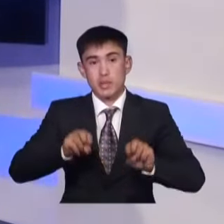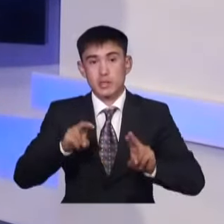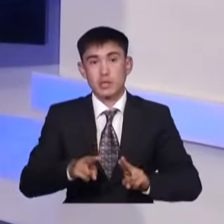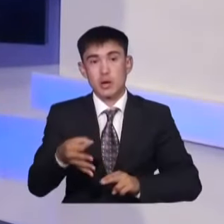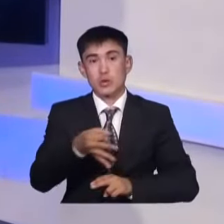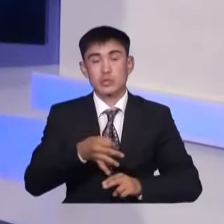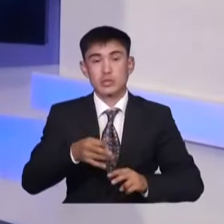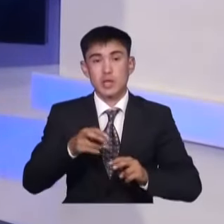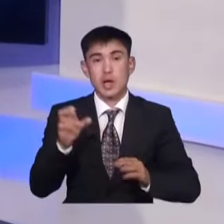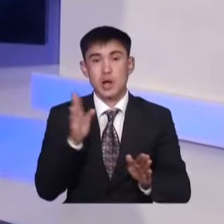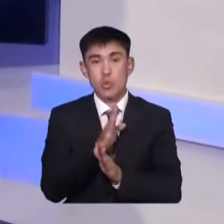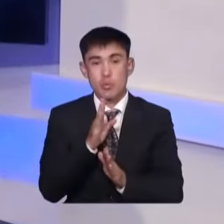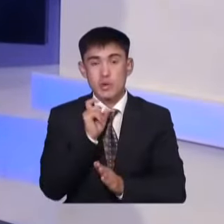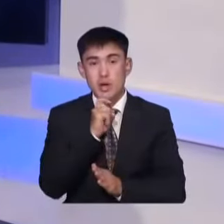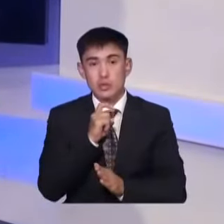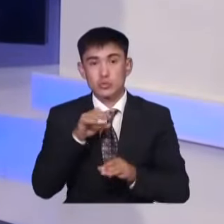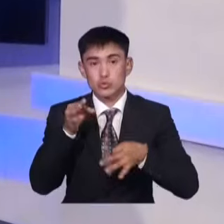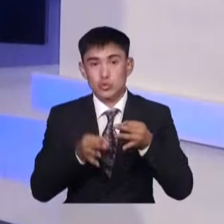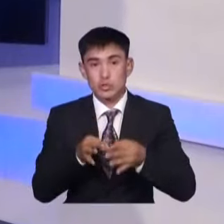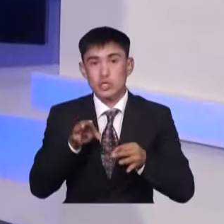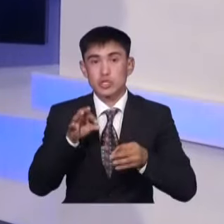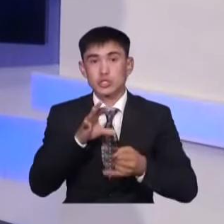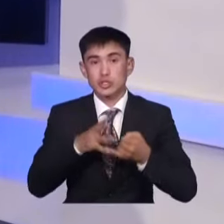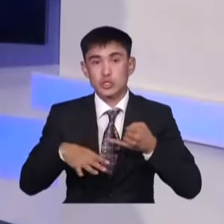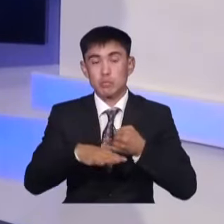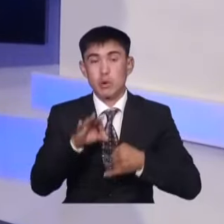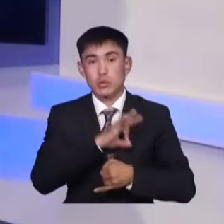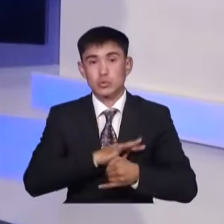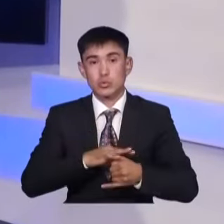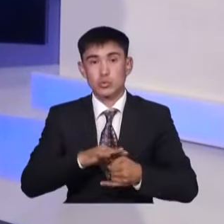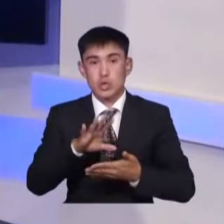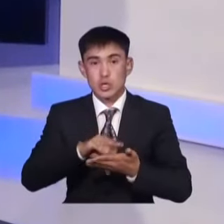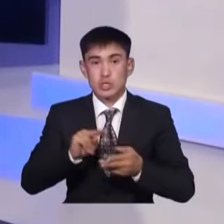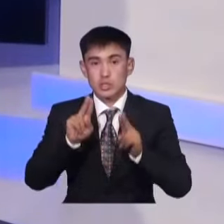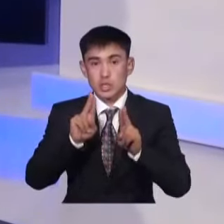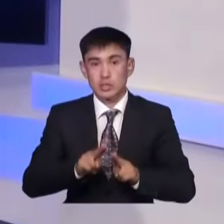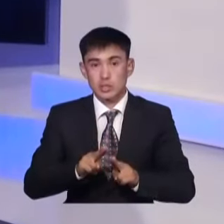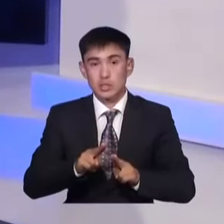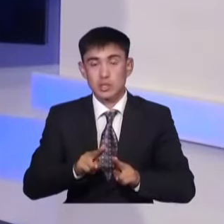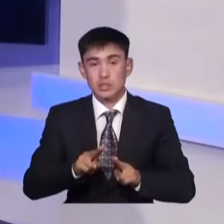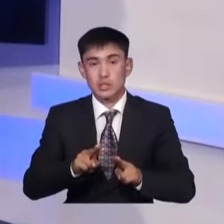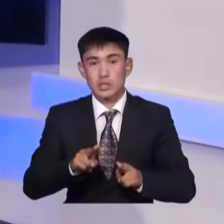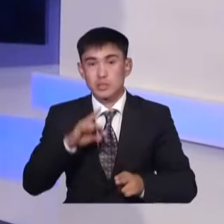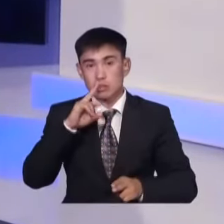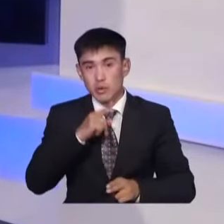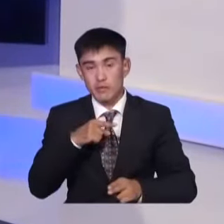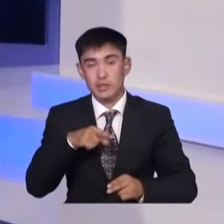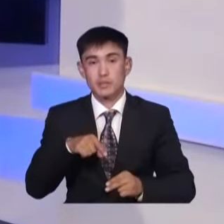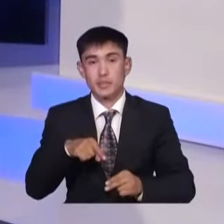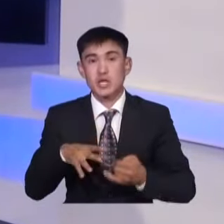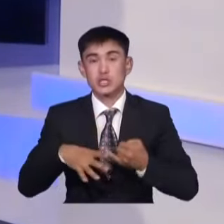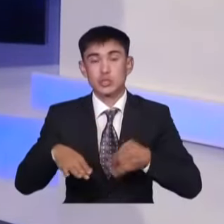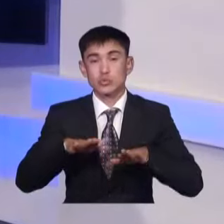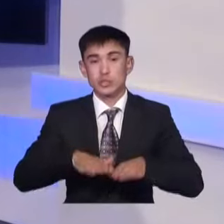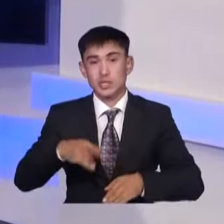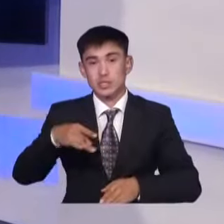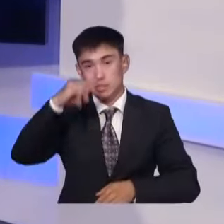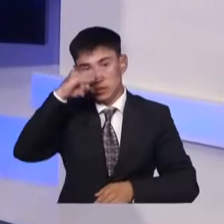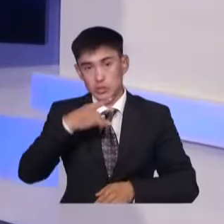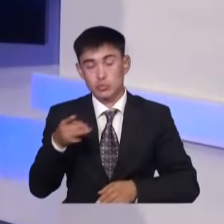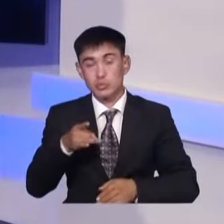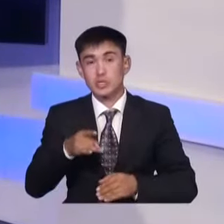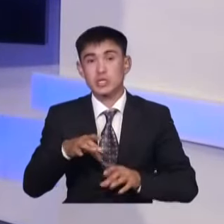мамандандырылған ауданаралық экономикалық соты жерді пайдалану туралы үлгілік шарттарды жарамсыз деп таныды. Жер учаскелері Қазақстан